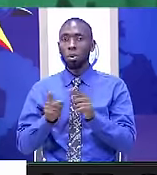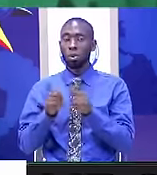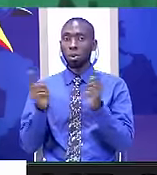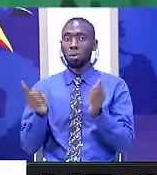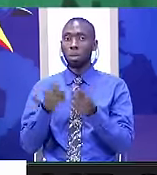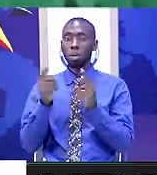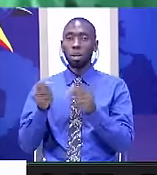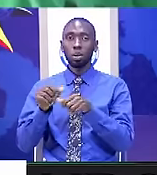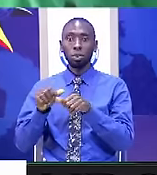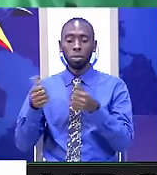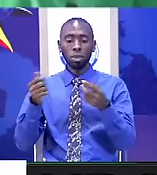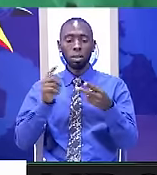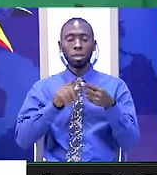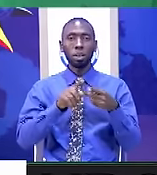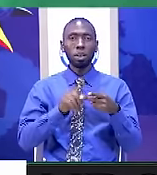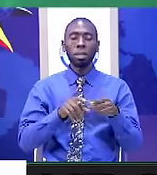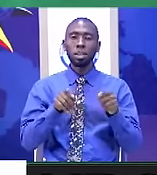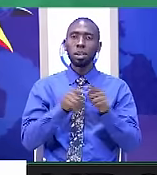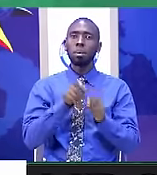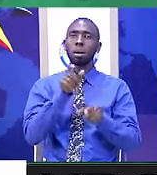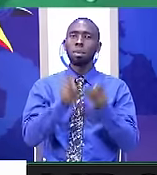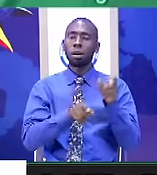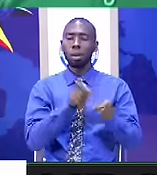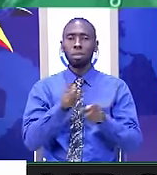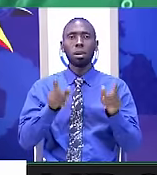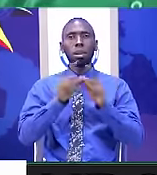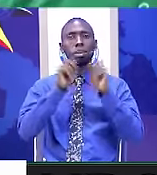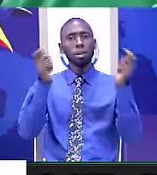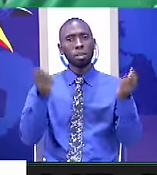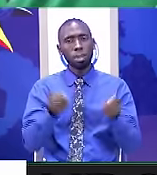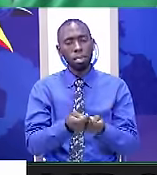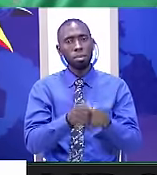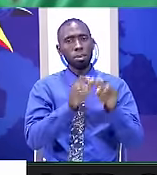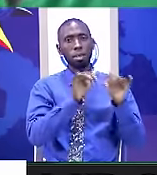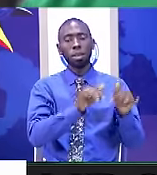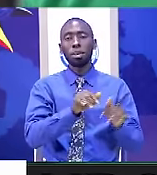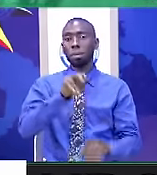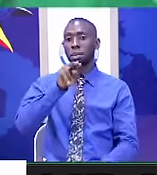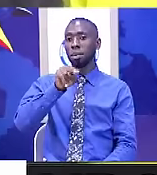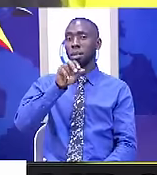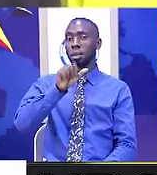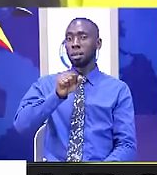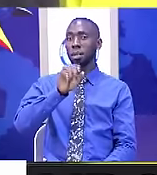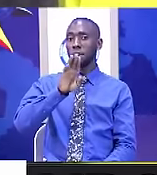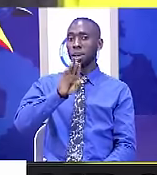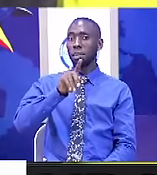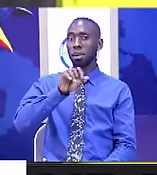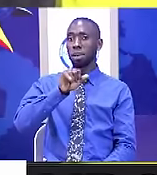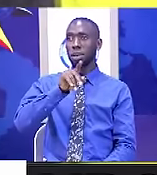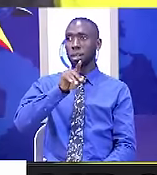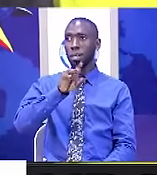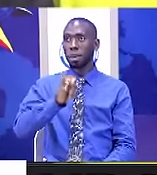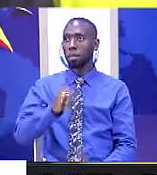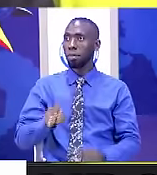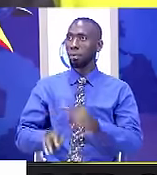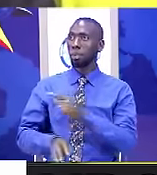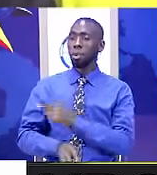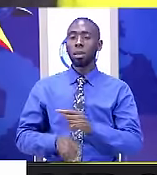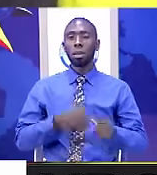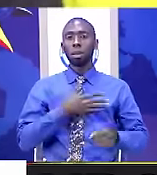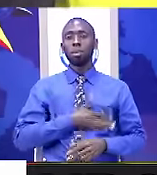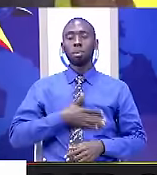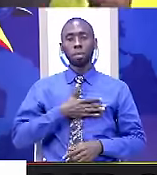ate no kuiza abantu bona bona walala abena bitende no kubayamba la welding ujema we